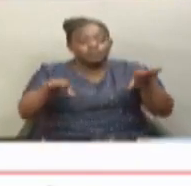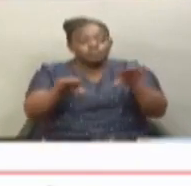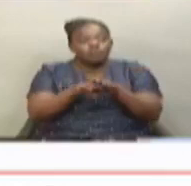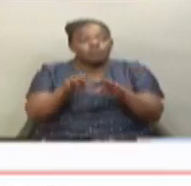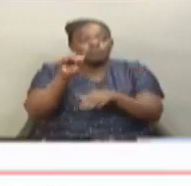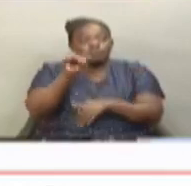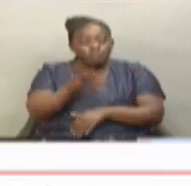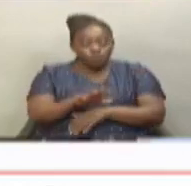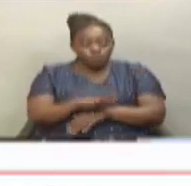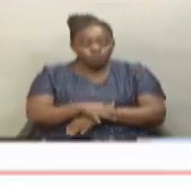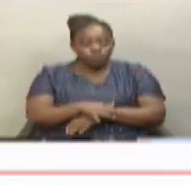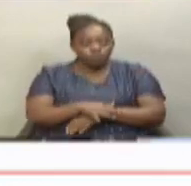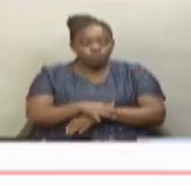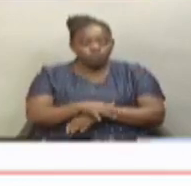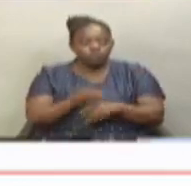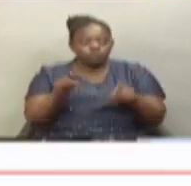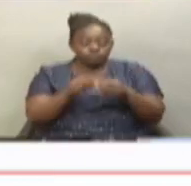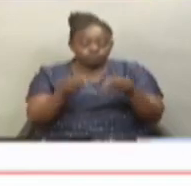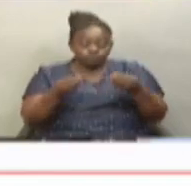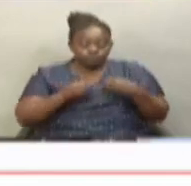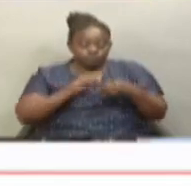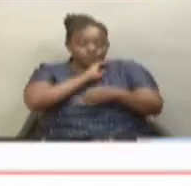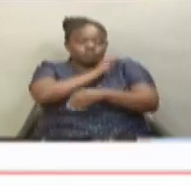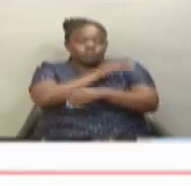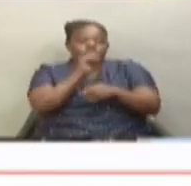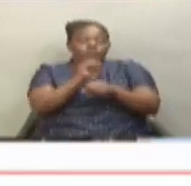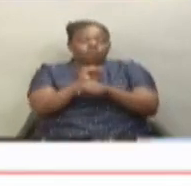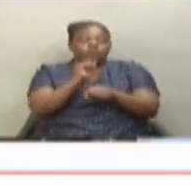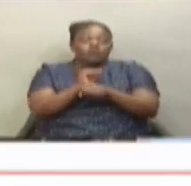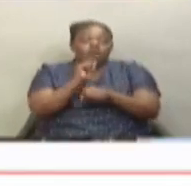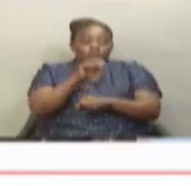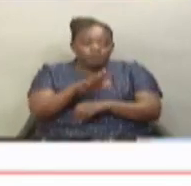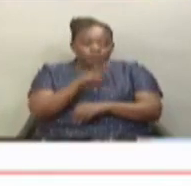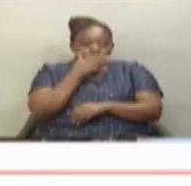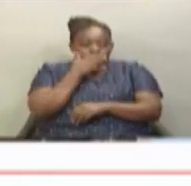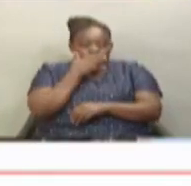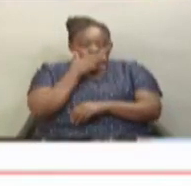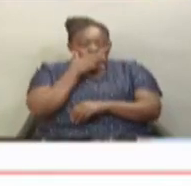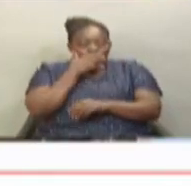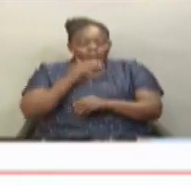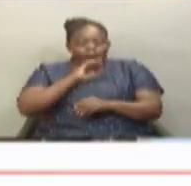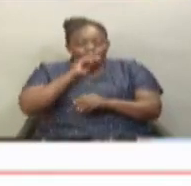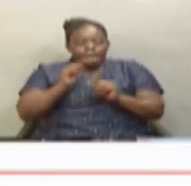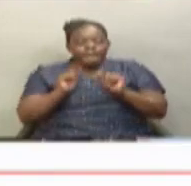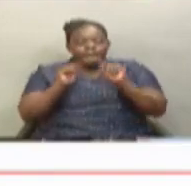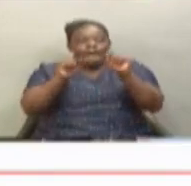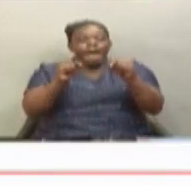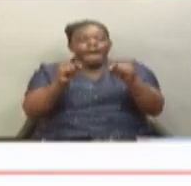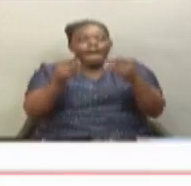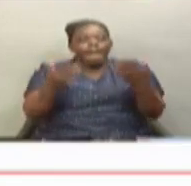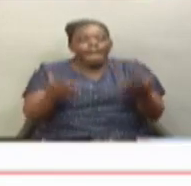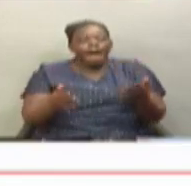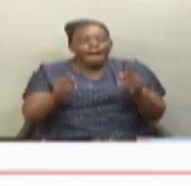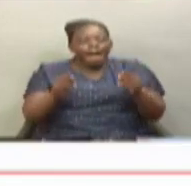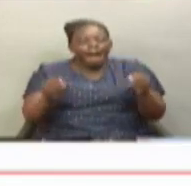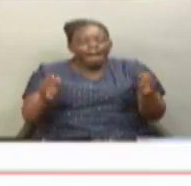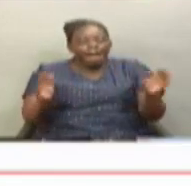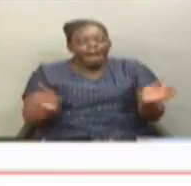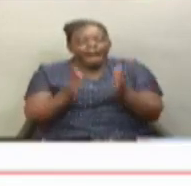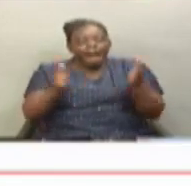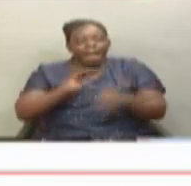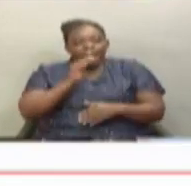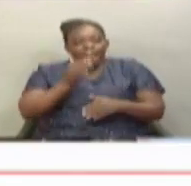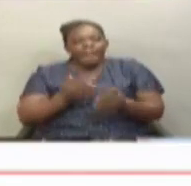nnyo ate otuwadde amaanyi tugenda kukola n'amaanyi gonna okujja kwaffe wano tugenda kutwongeramu amaanyi weebale